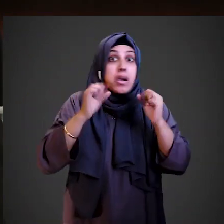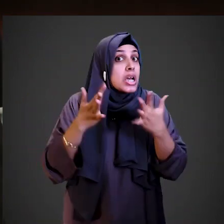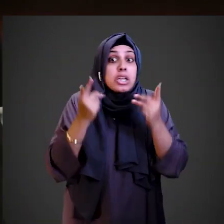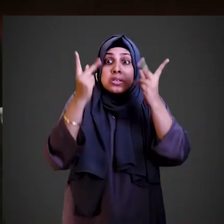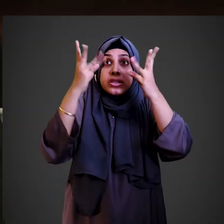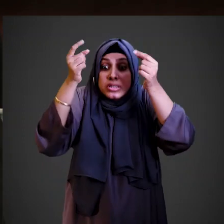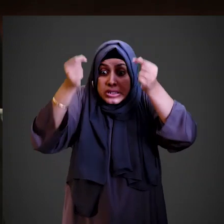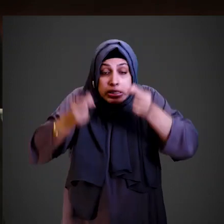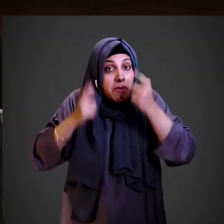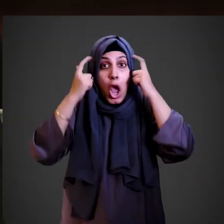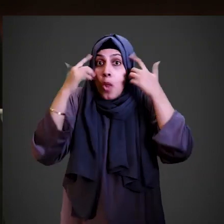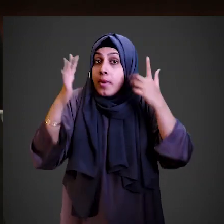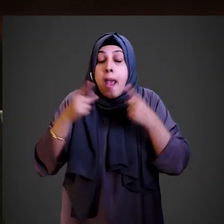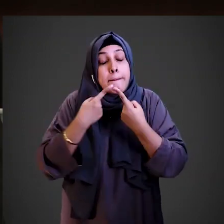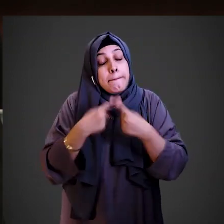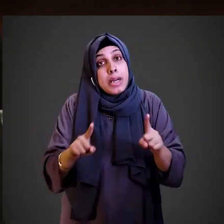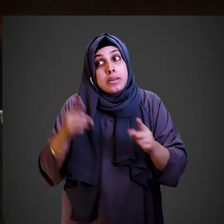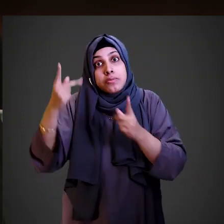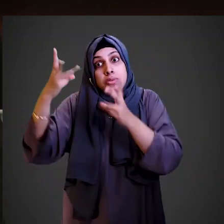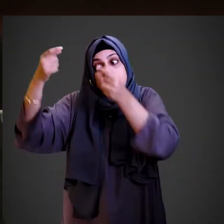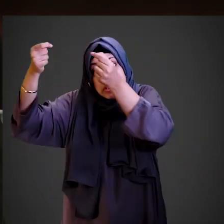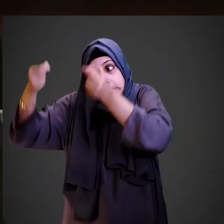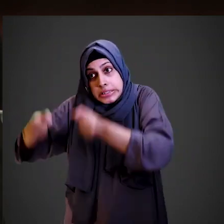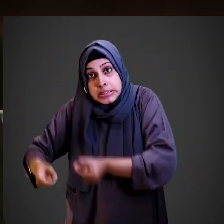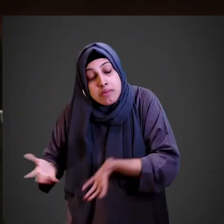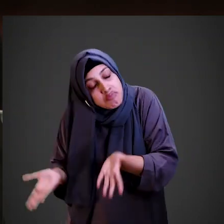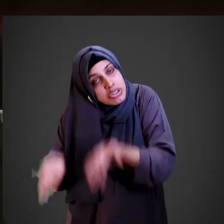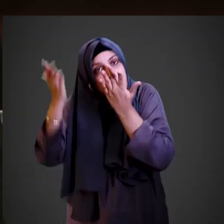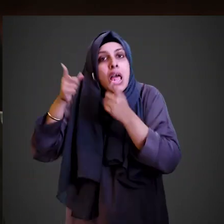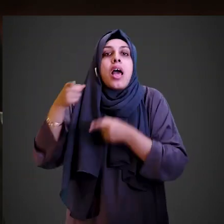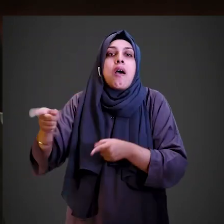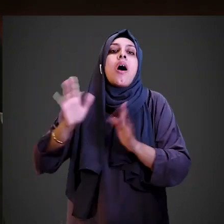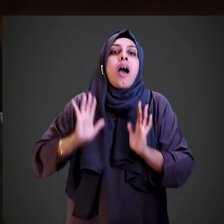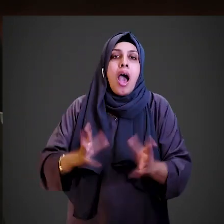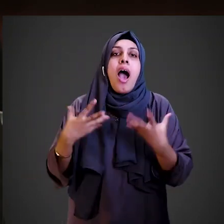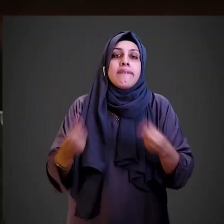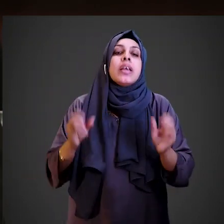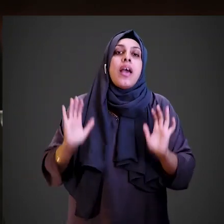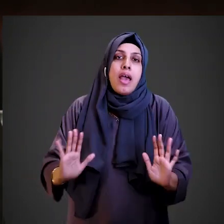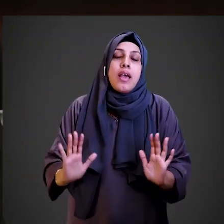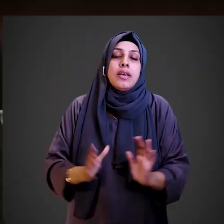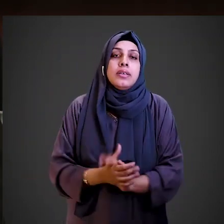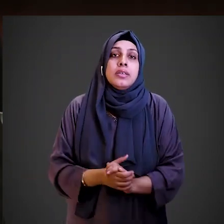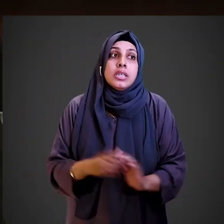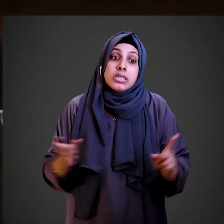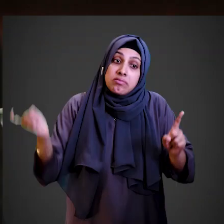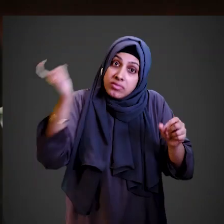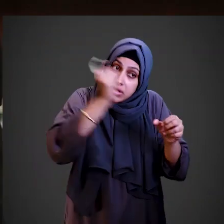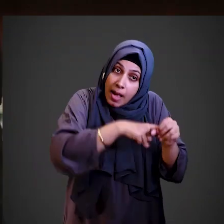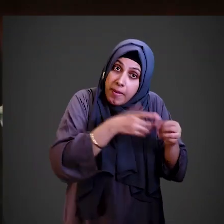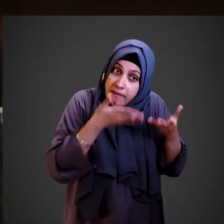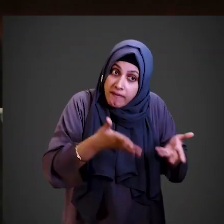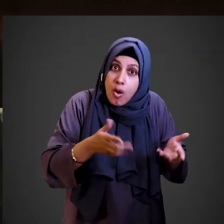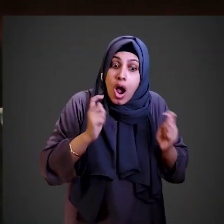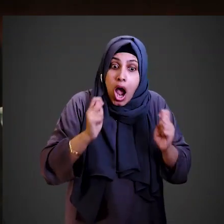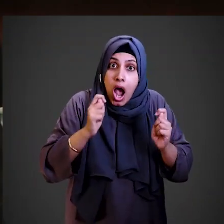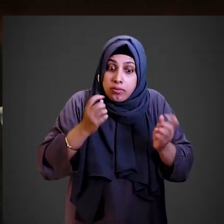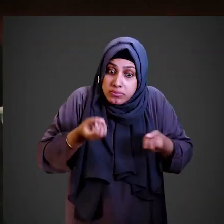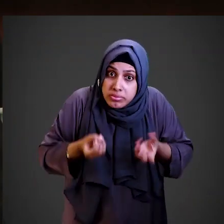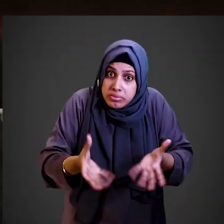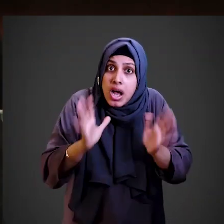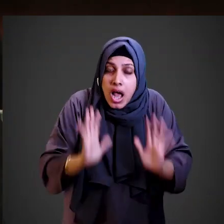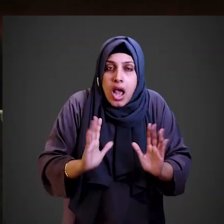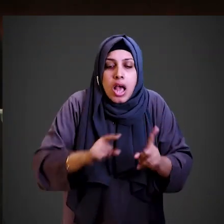ایگزیکٹلی کتنی ہے، لیکن یہ کہ کافی بڑی ہے جو ڈاکیومنٹڈ اکانومی ہے، اس سے بہت زیادہ لوگ جو ہیں وہ ملک کی معیشت کو چلا رہے ہیں،